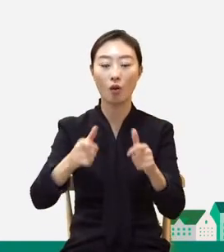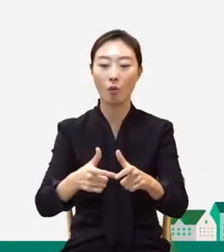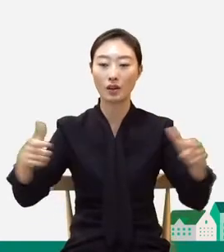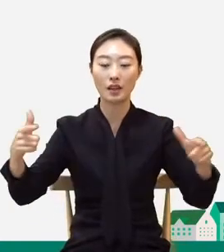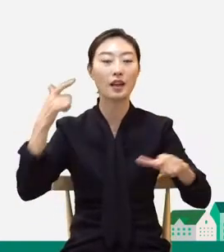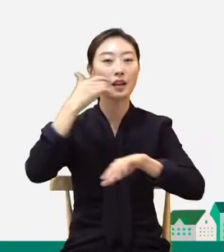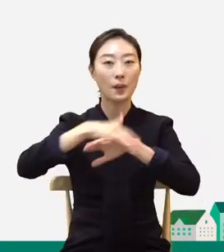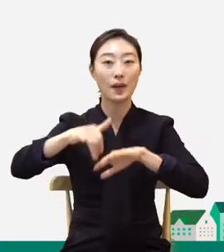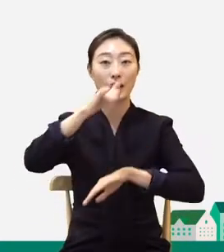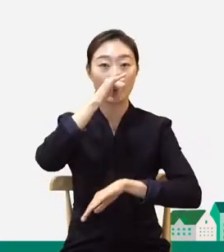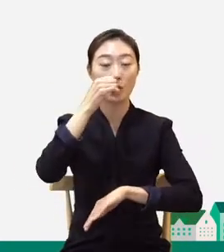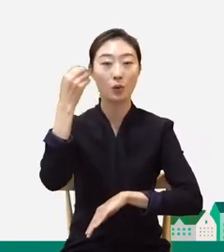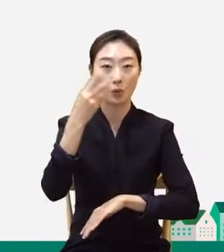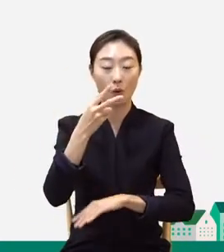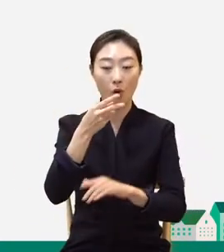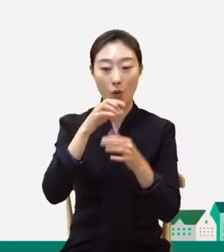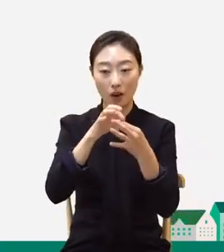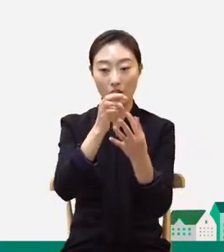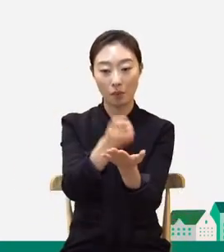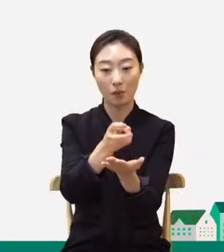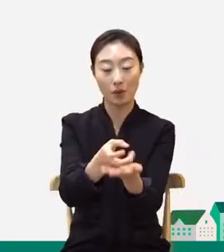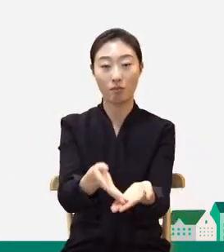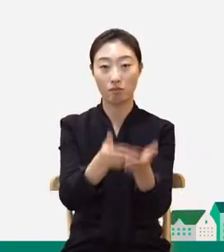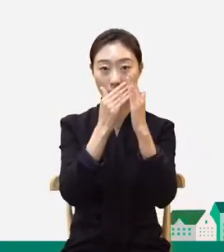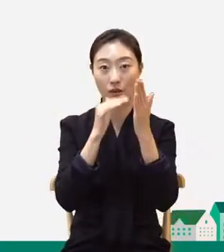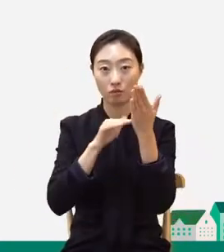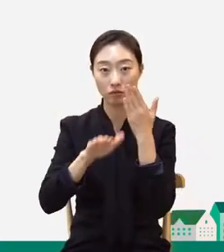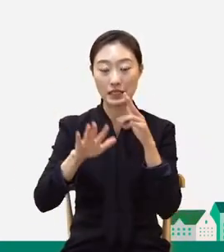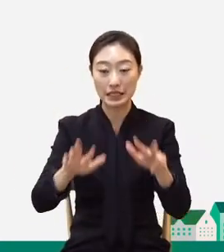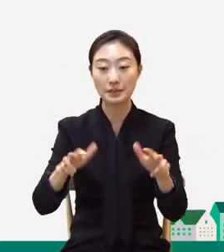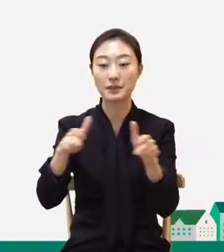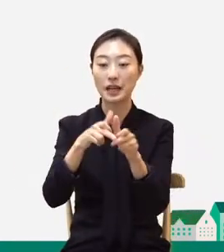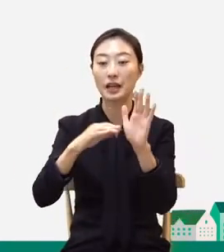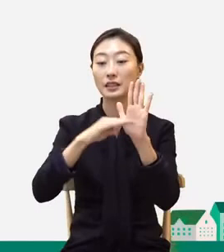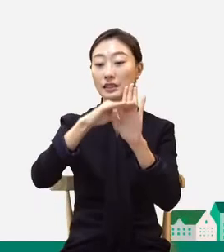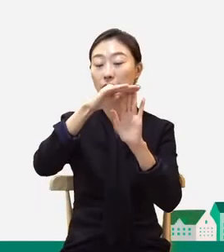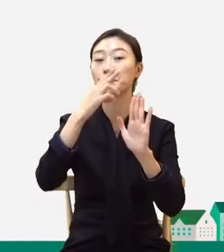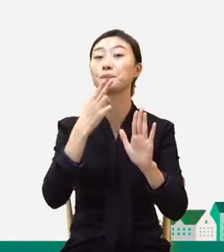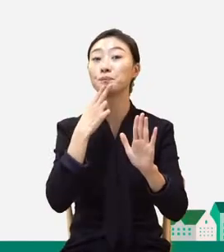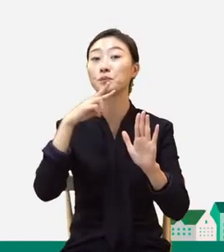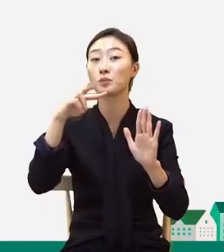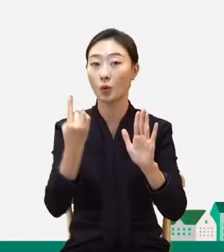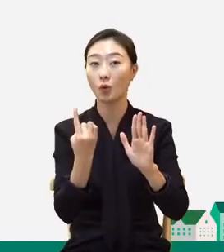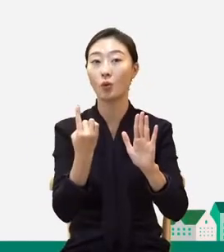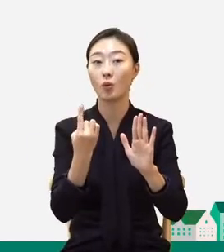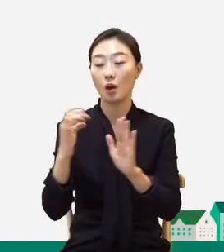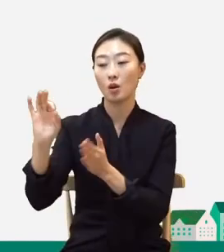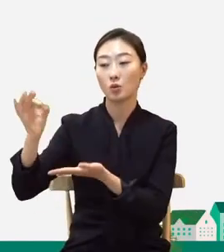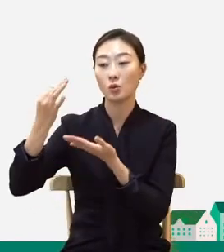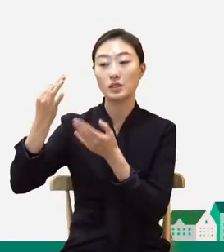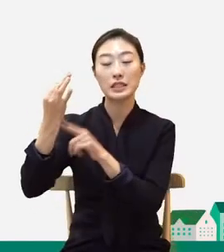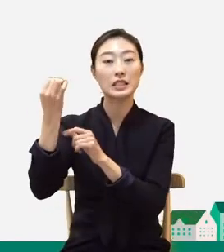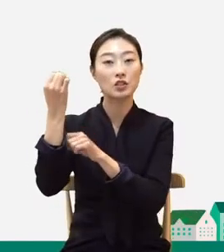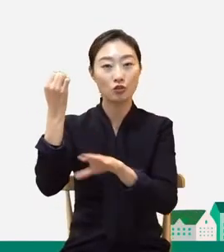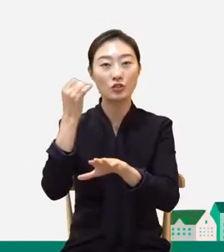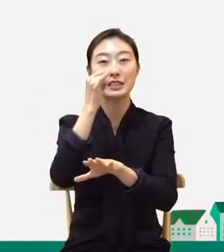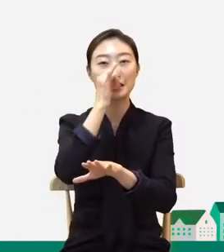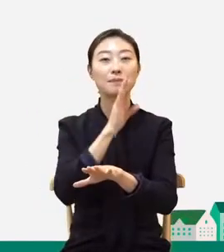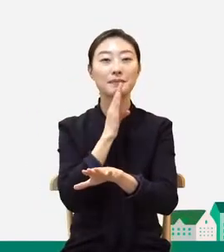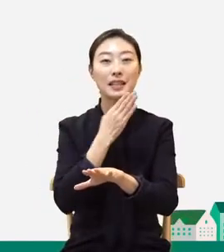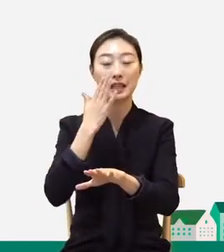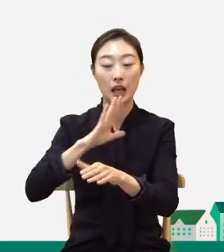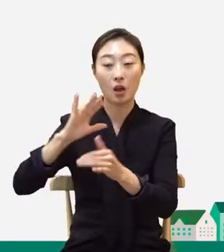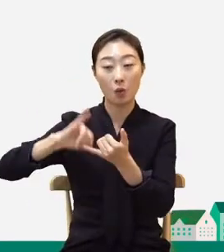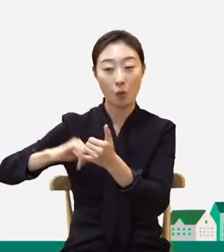관련된 근거 법령들이 많이 생기게 되면서 현재는 장애 등급이 없어도 또 지원주택은 소득 기준이 있긴 하지만 꼭